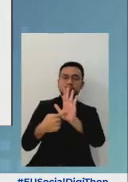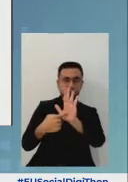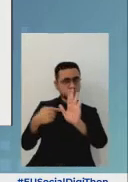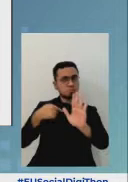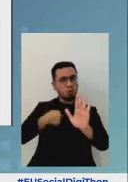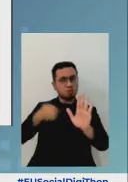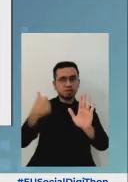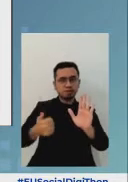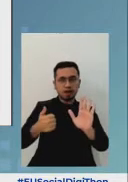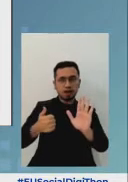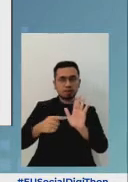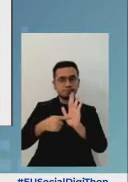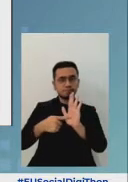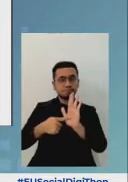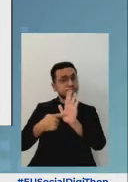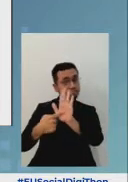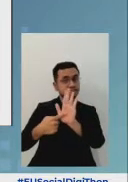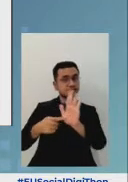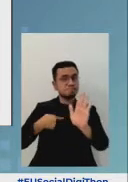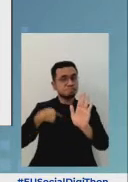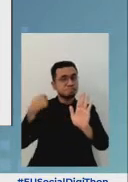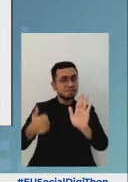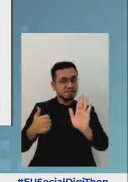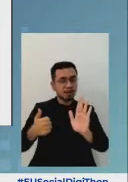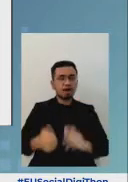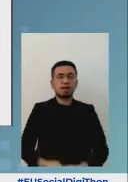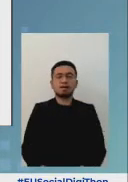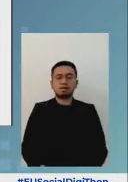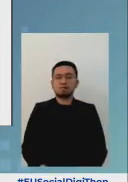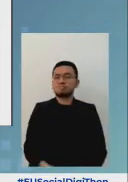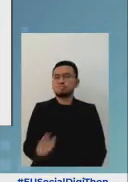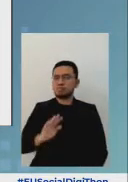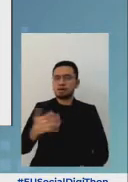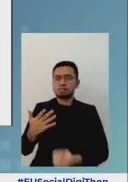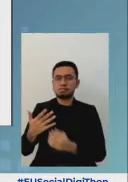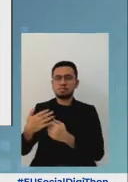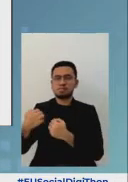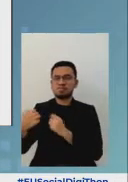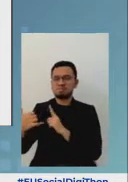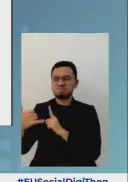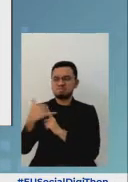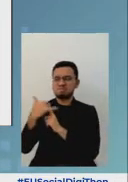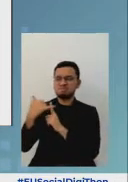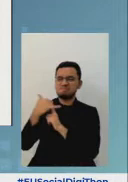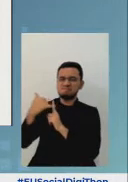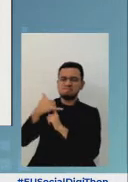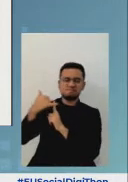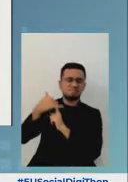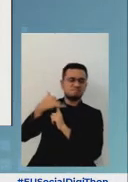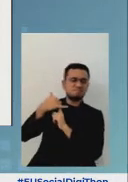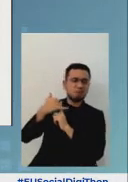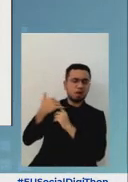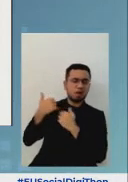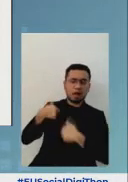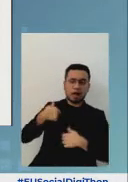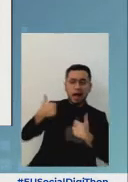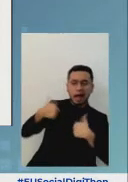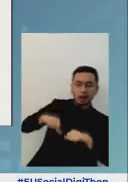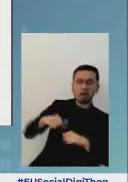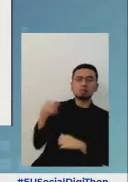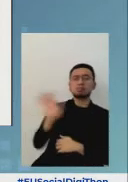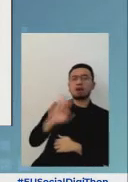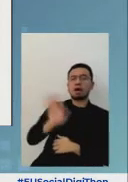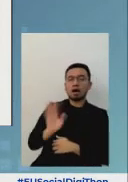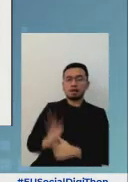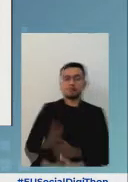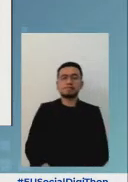Ya. Enggak boleh kita ditumpas oleh manusia-manusia yang penuh dengan ego itu. Dan mari kita ingat, dia